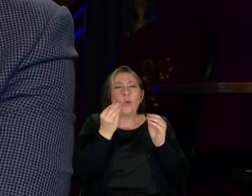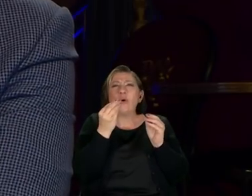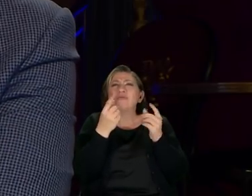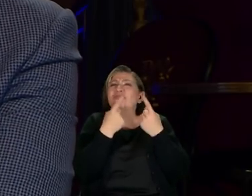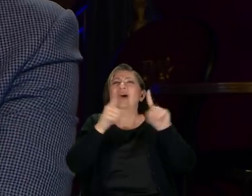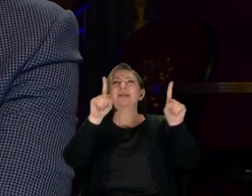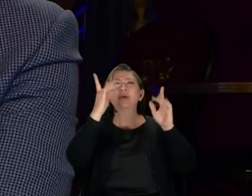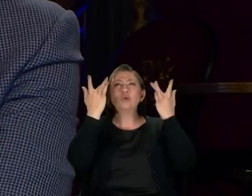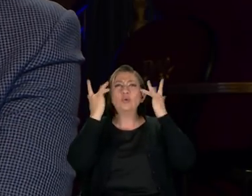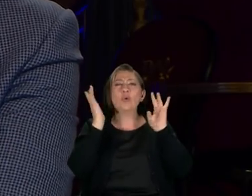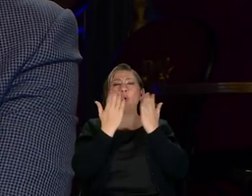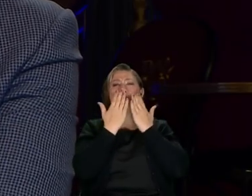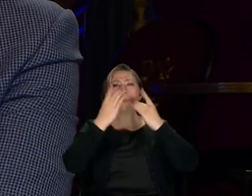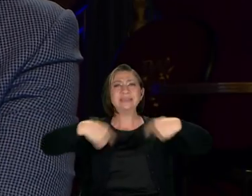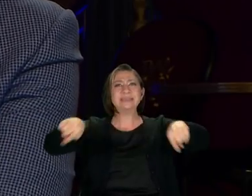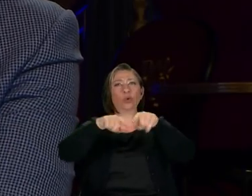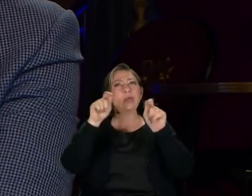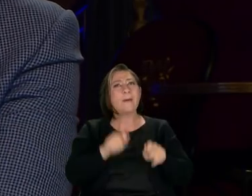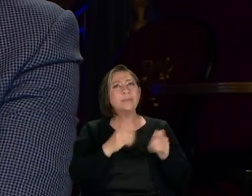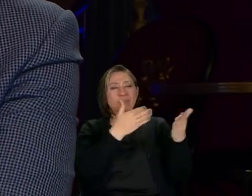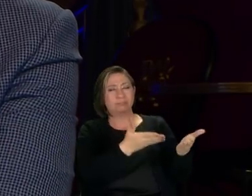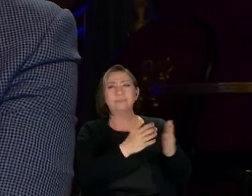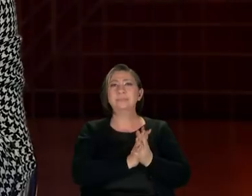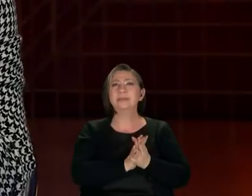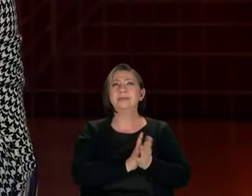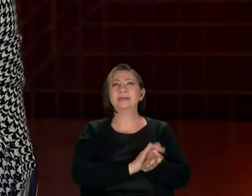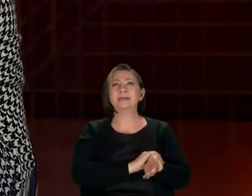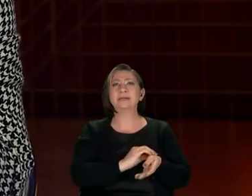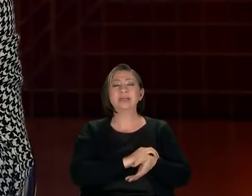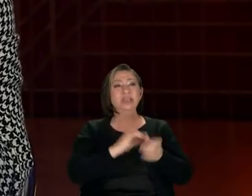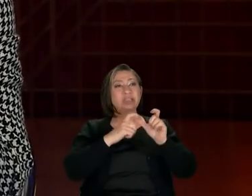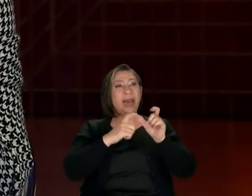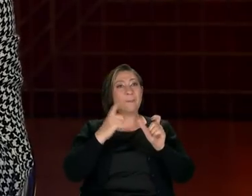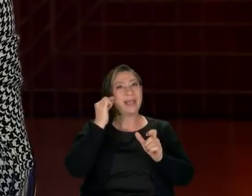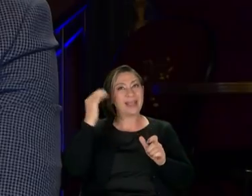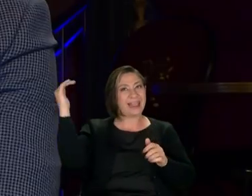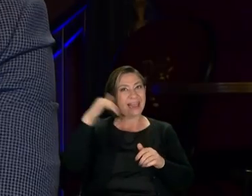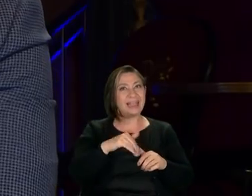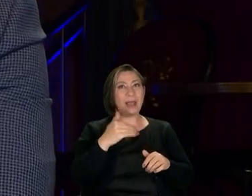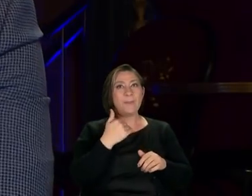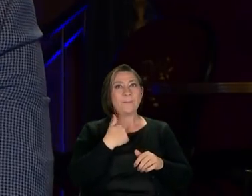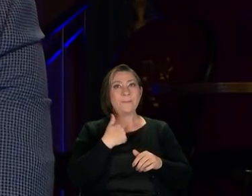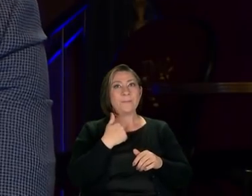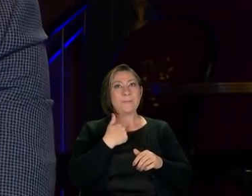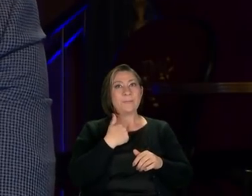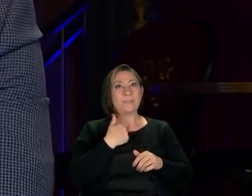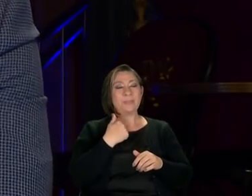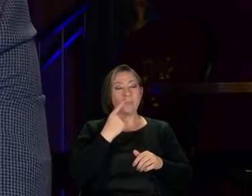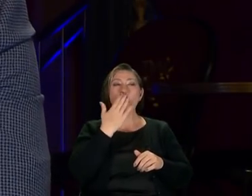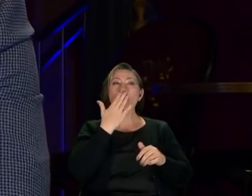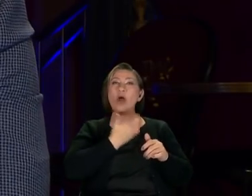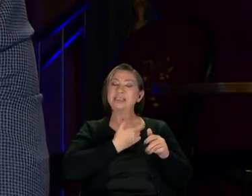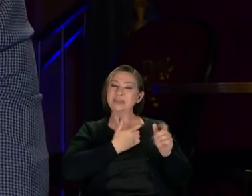bir kültür ve okuma salonu yaptım. Güzel. Orasını. Şener Şen gelirken ben değilim dedim Şener Bey'e.